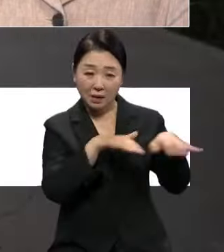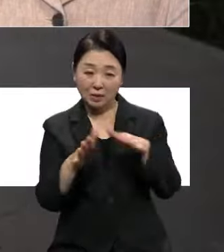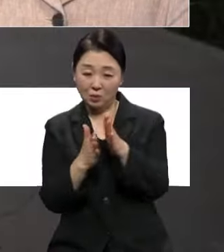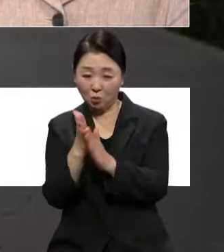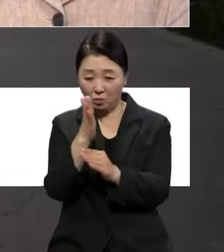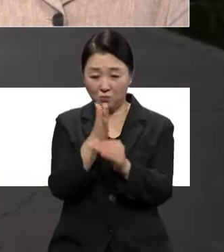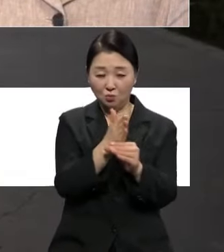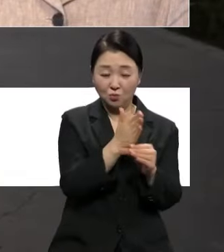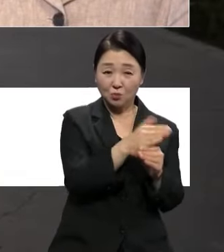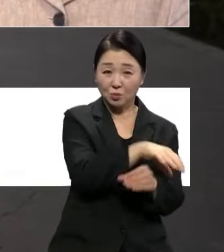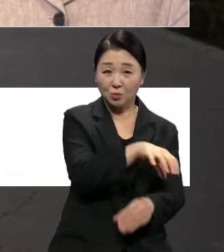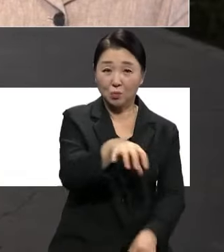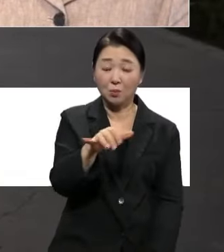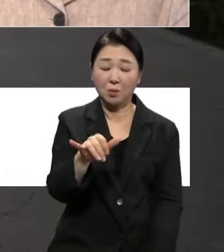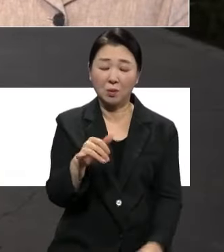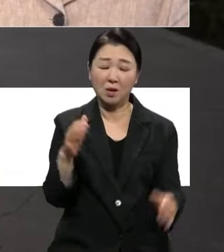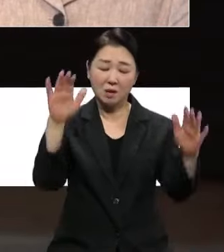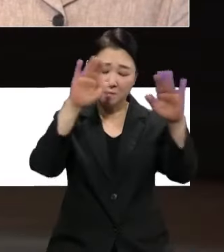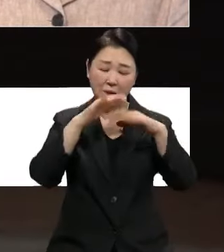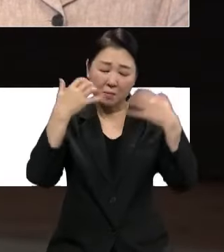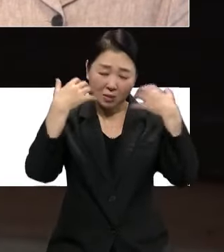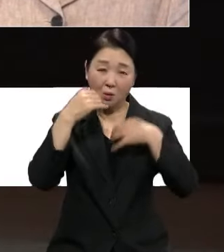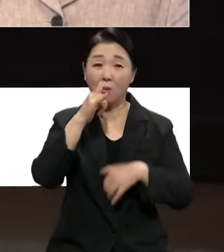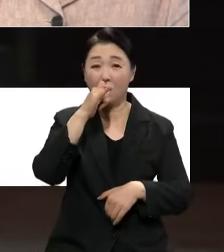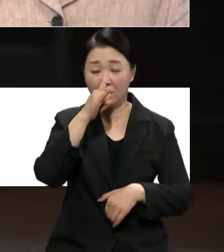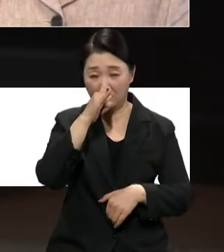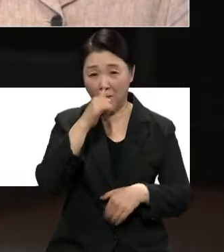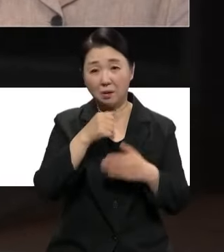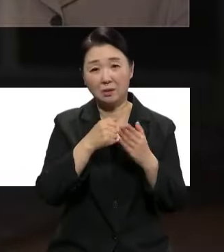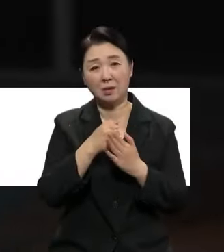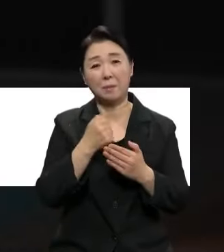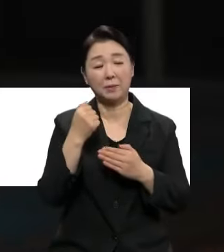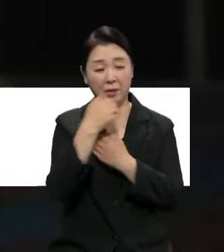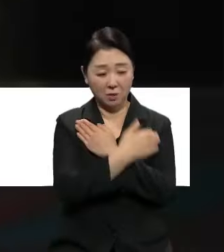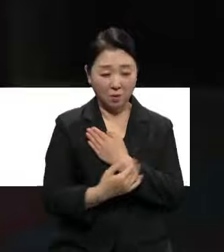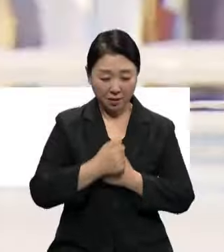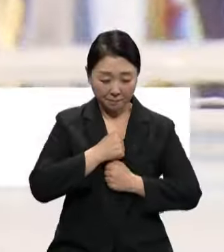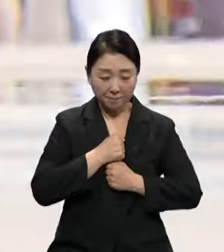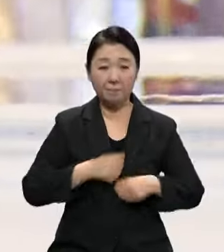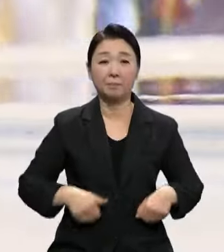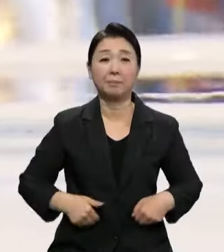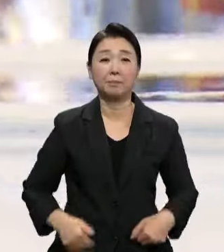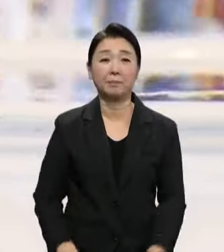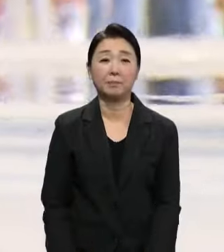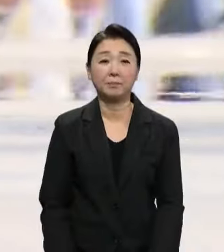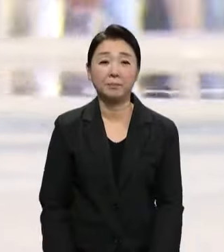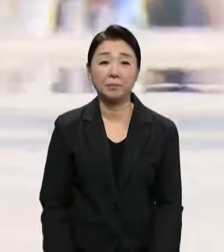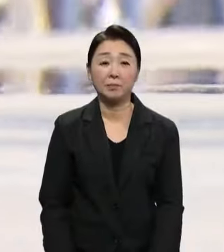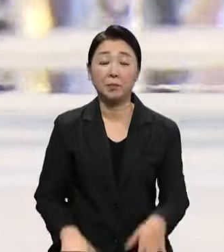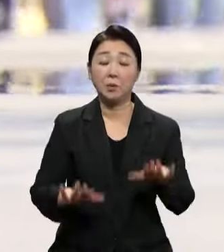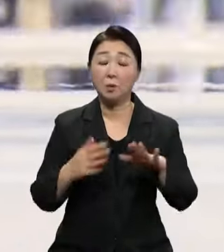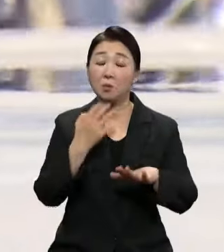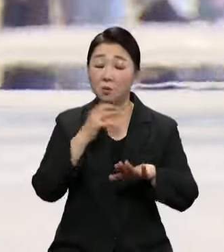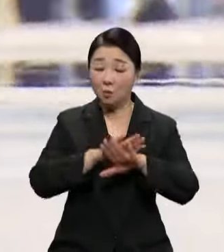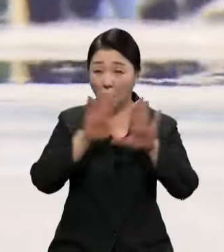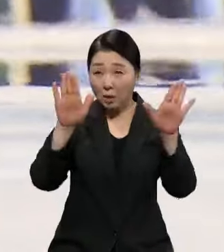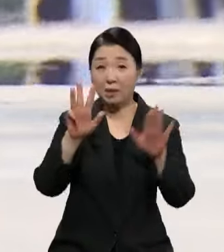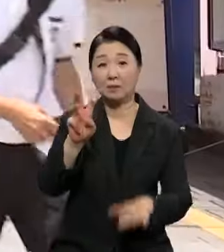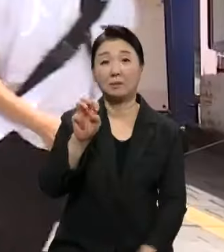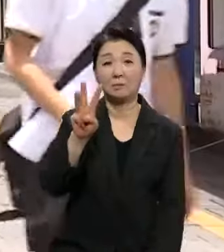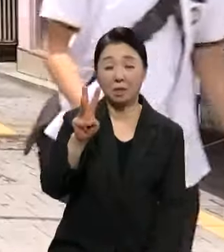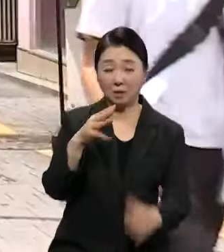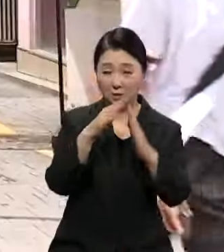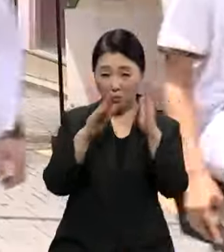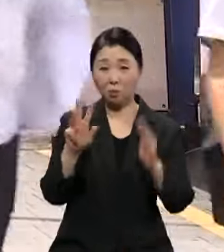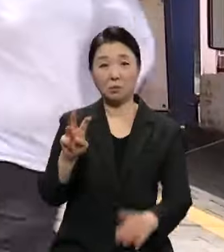지역을 중심으로 열대야가 나타나는 곳도 많겠으니 건강 관리에 각별한 주의가 필요합니다 오늘도 서울기온 33도 전주